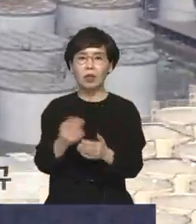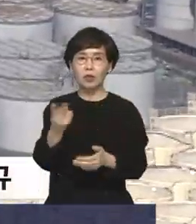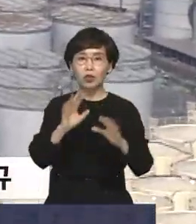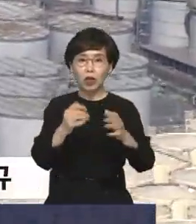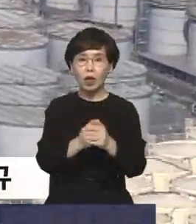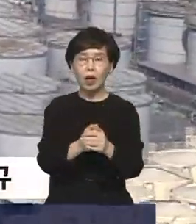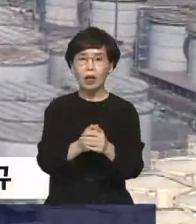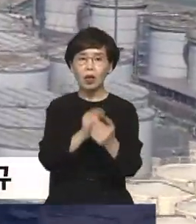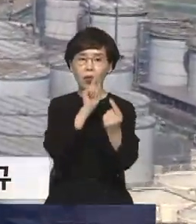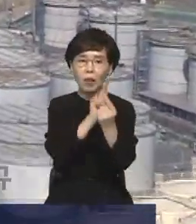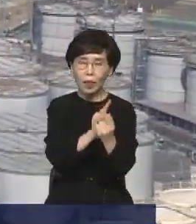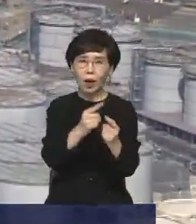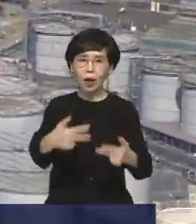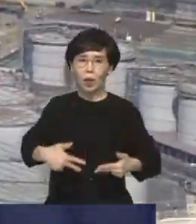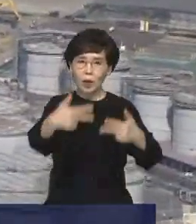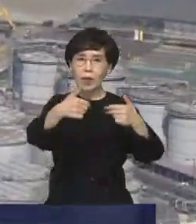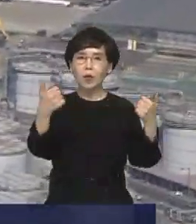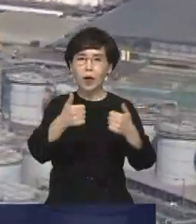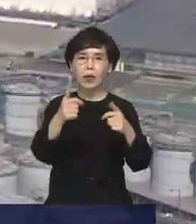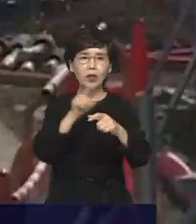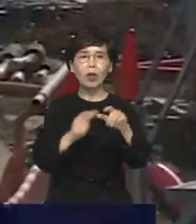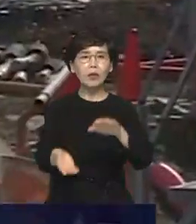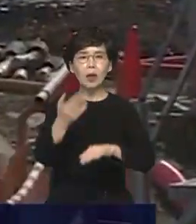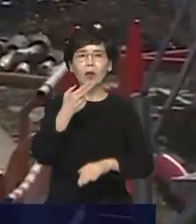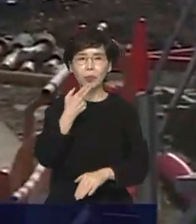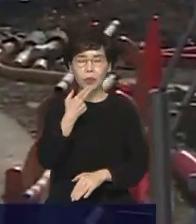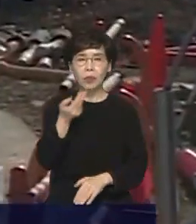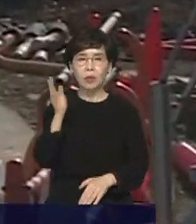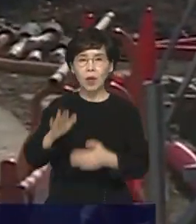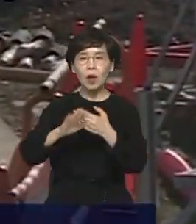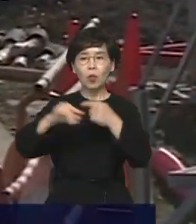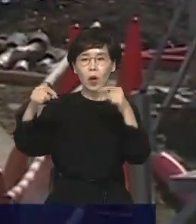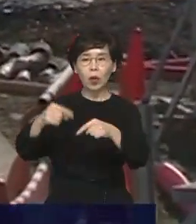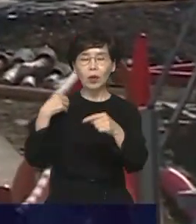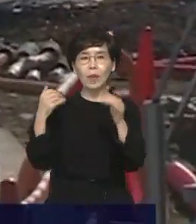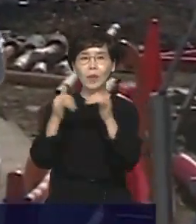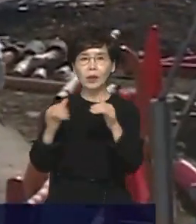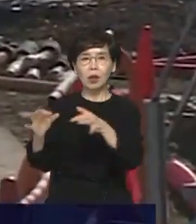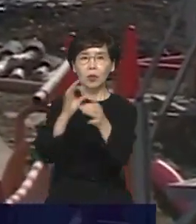양국은 대면 화상회의는 더 진행하지 않기로 했지만 외교 경로 등을 통해